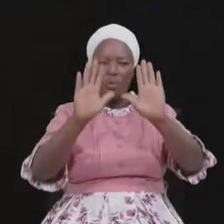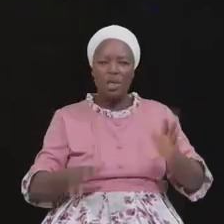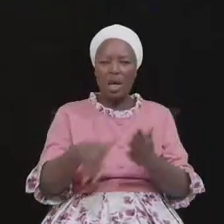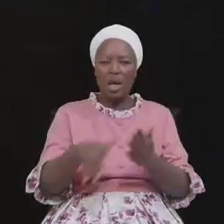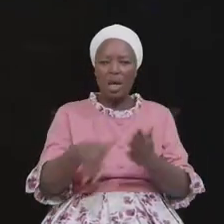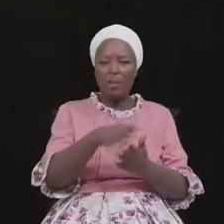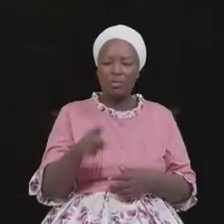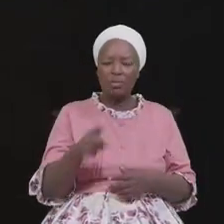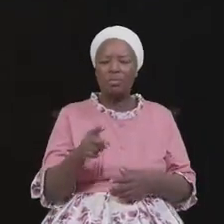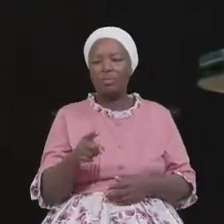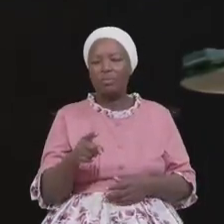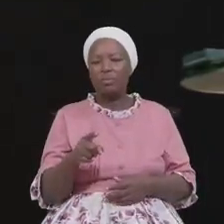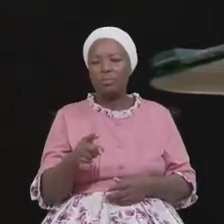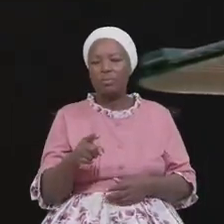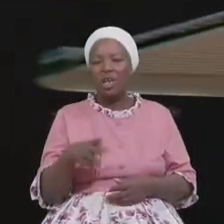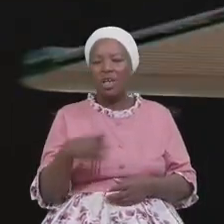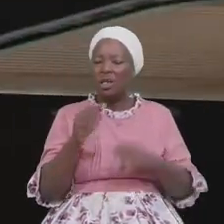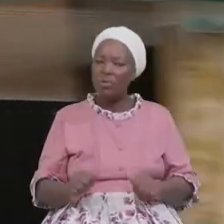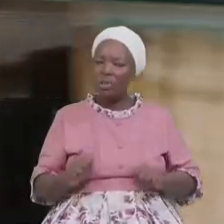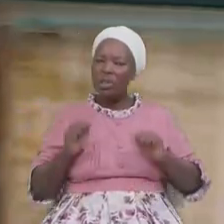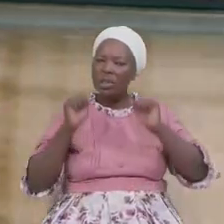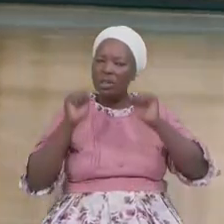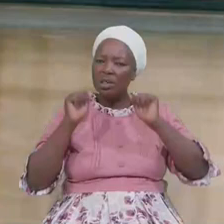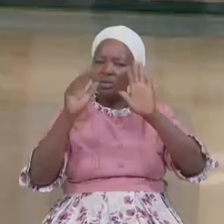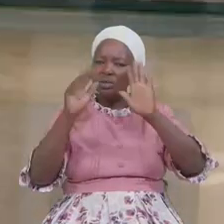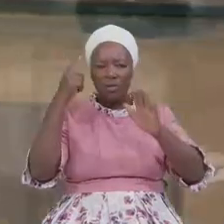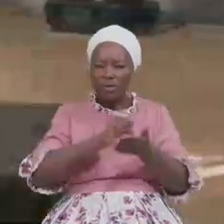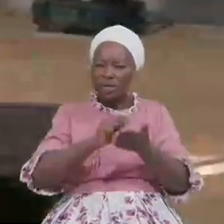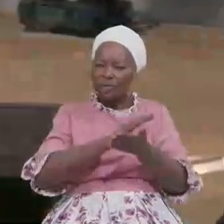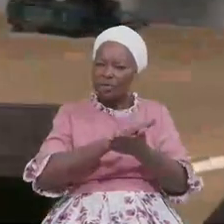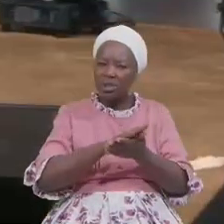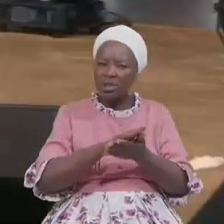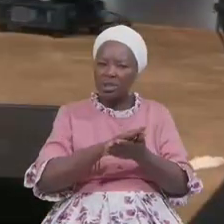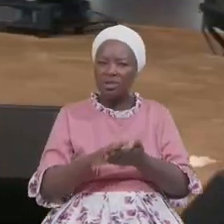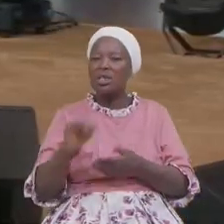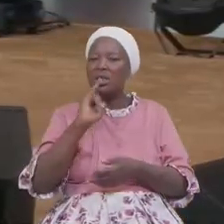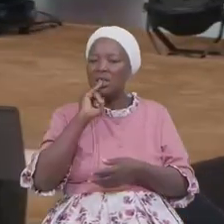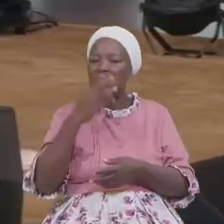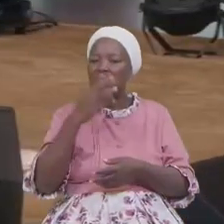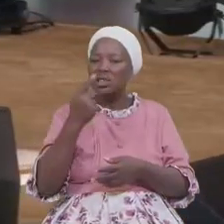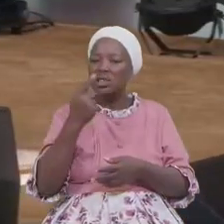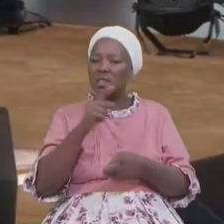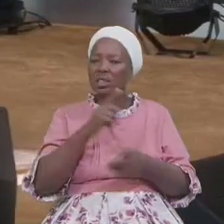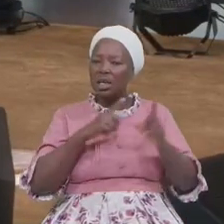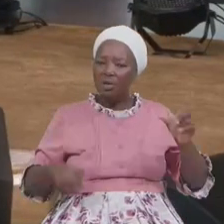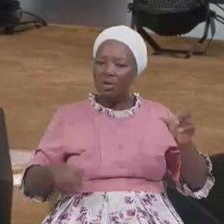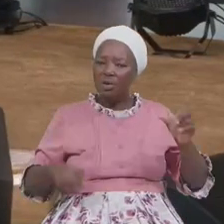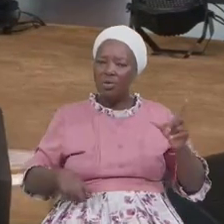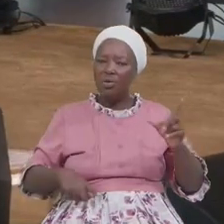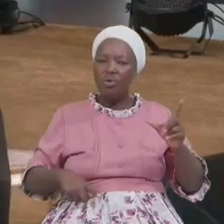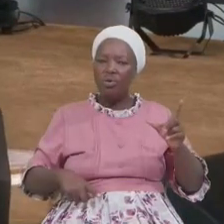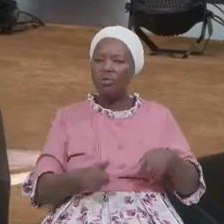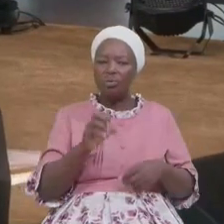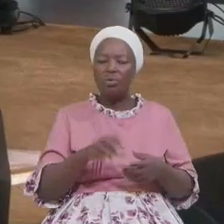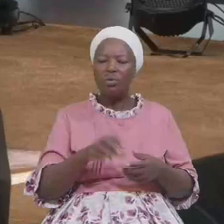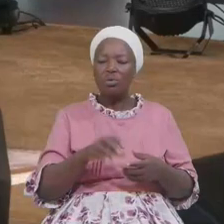vous. La consécration pour la sanctification. C'est Dieu qui sanctifie.